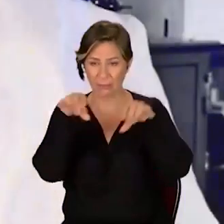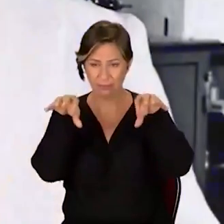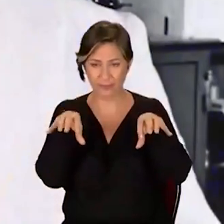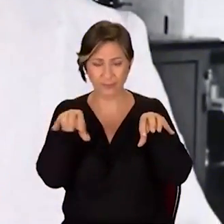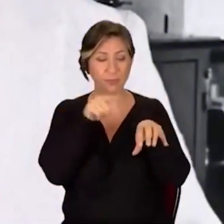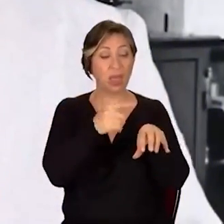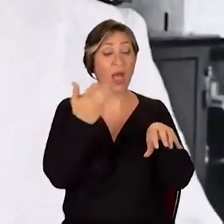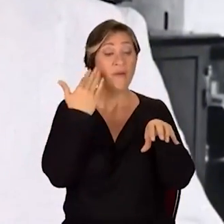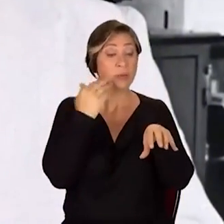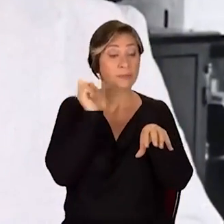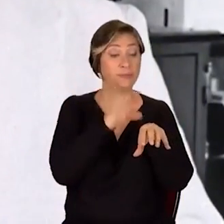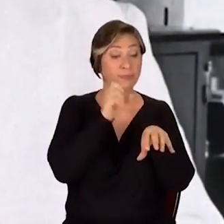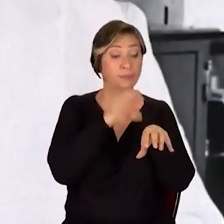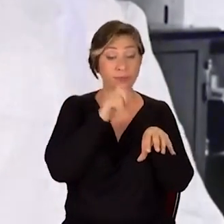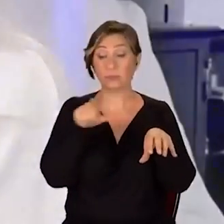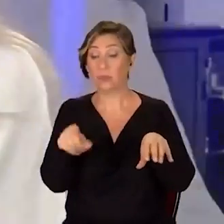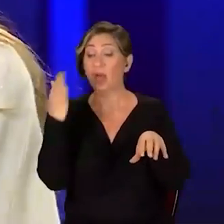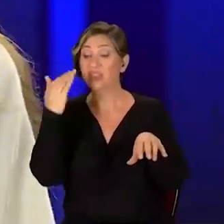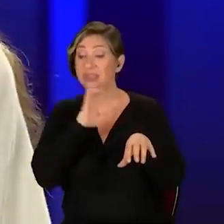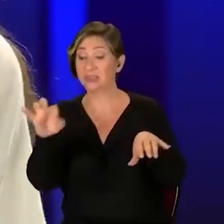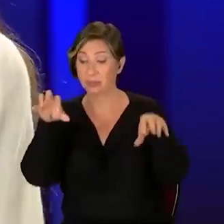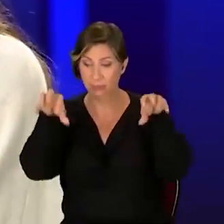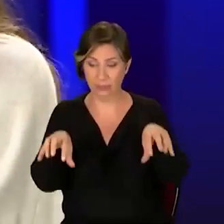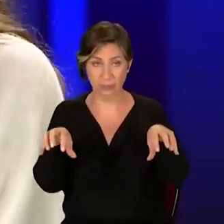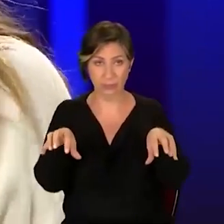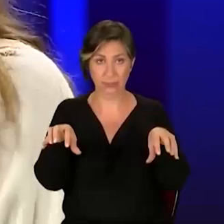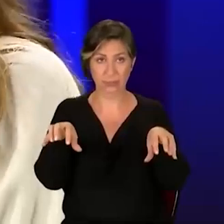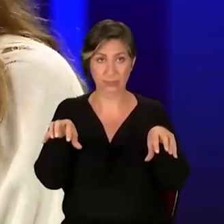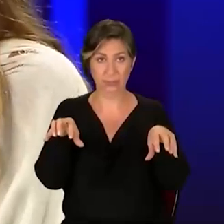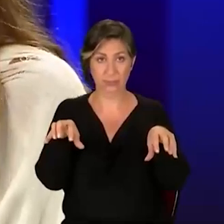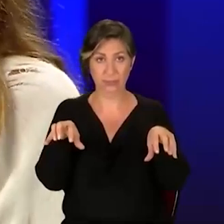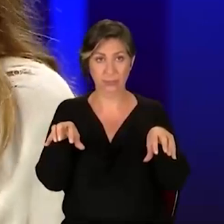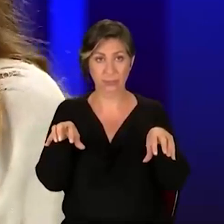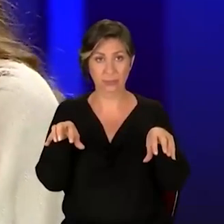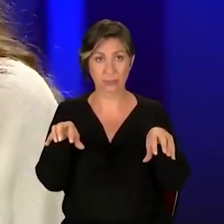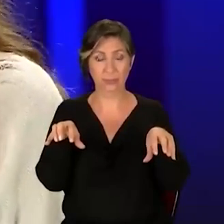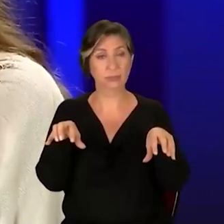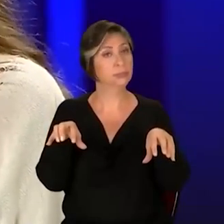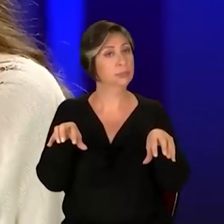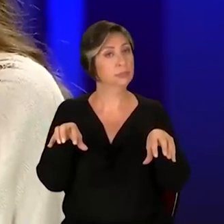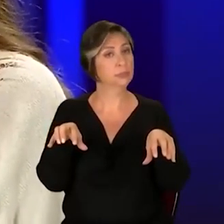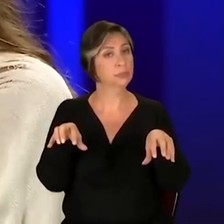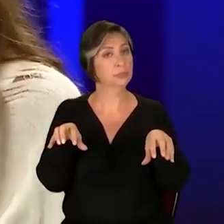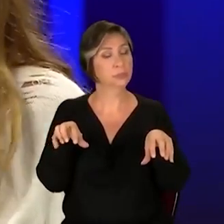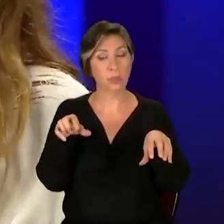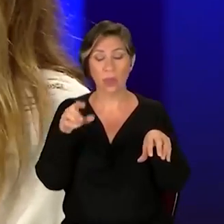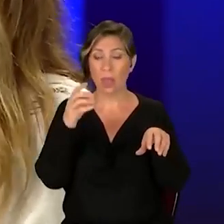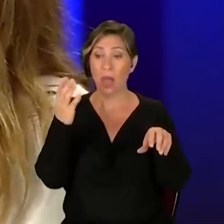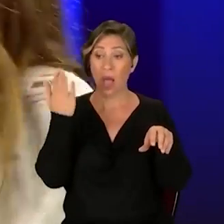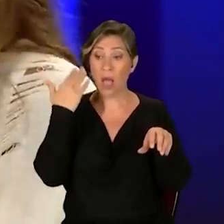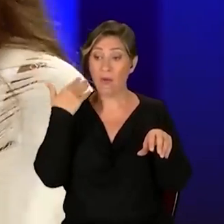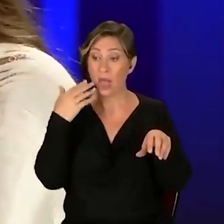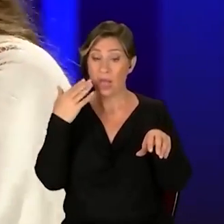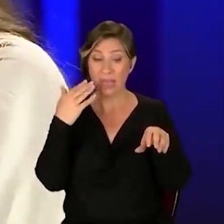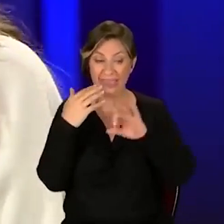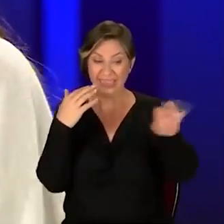Bir tanesini oksijensiz ortamda bırakıyor. Bir tanesini de oksijenli ortama maruz bırakıyor. Ve oksijensiz ortamdaki